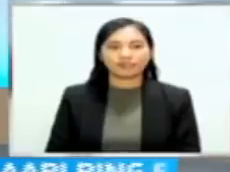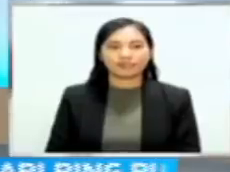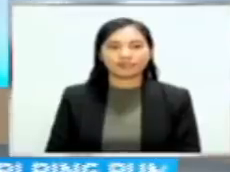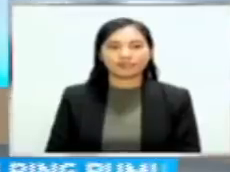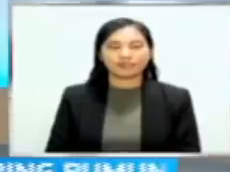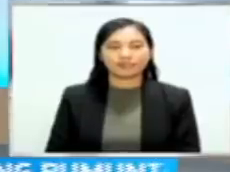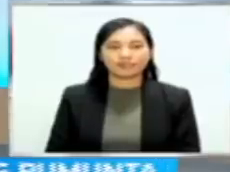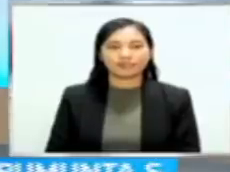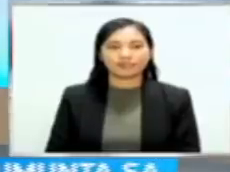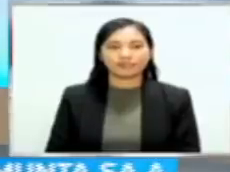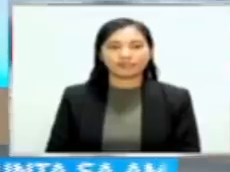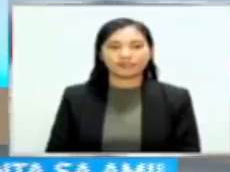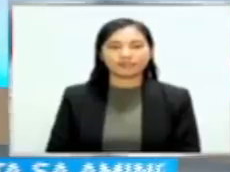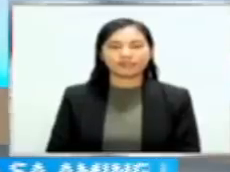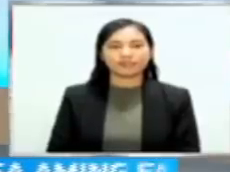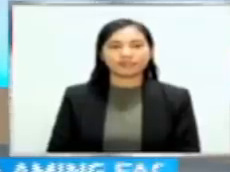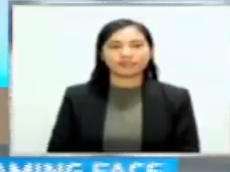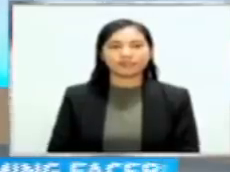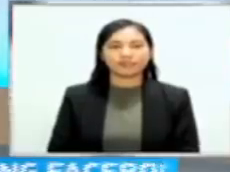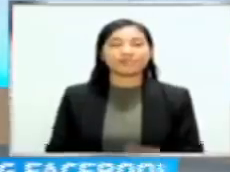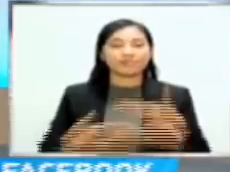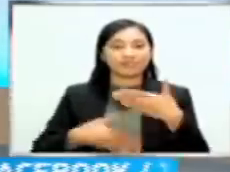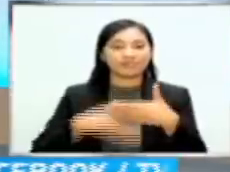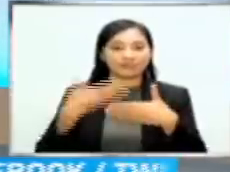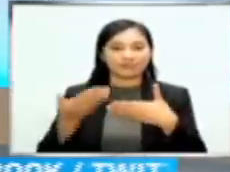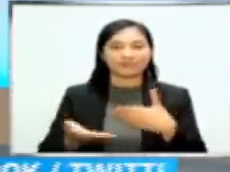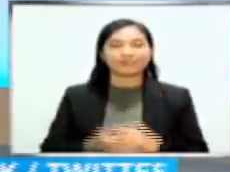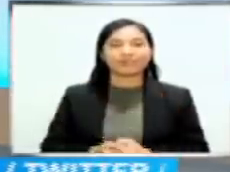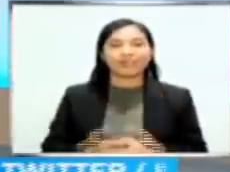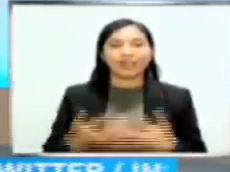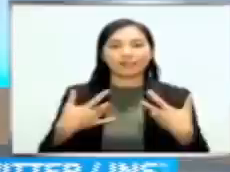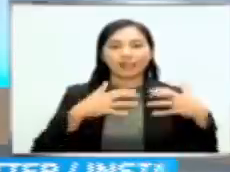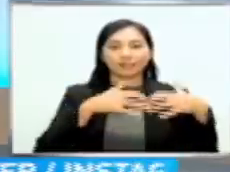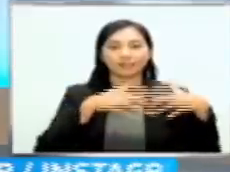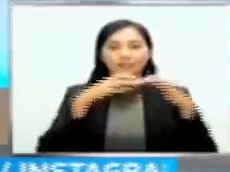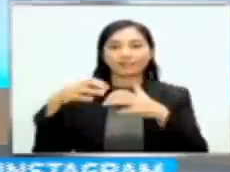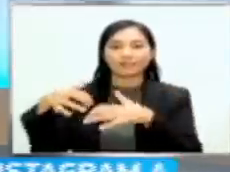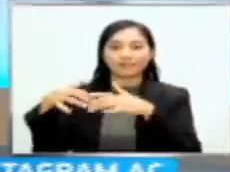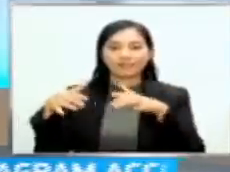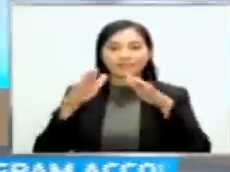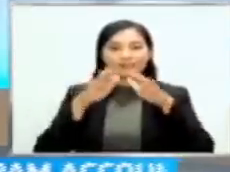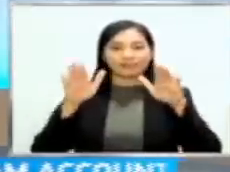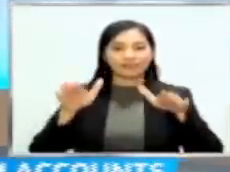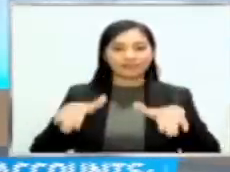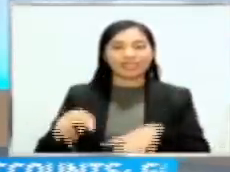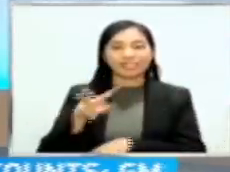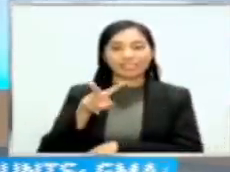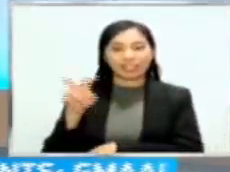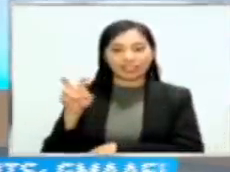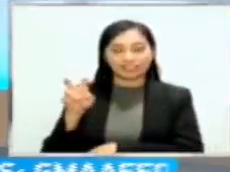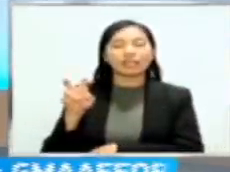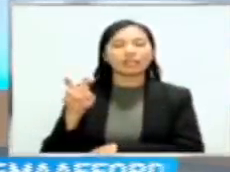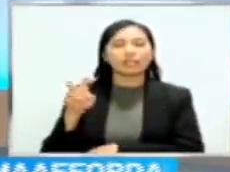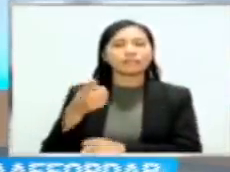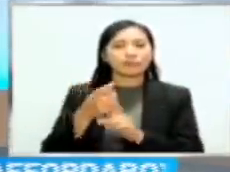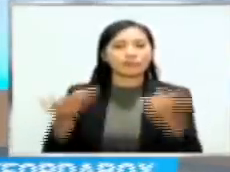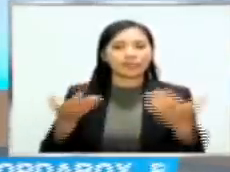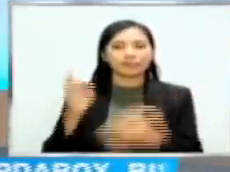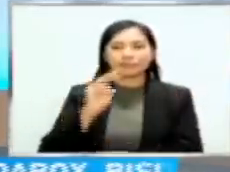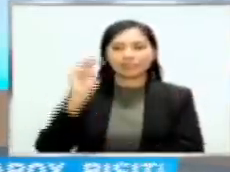Mahigit 200 bahay ang matitirahan ng mga Manileño sa proyektong pabahay ng LGU. May ulat on the spot si Tina Panganiban Perez.